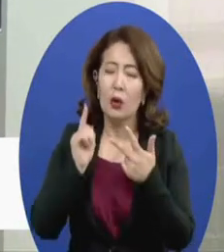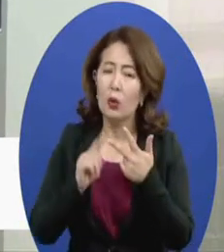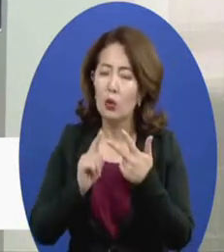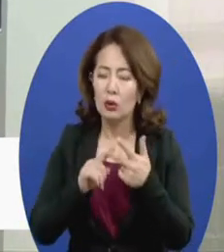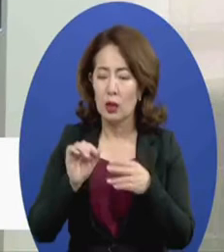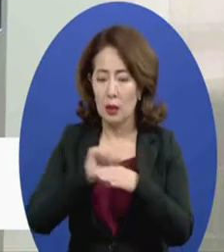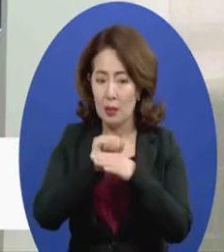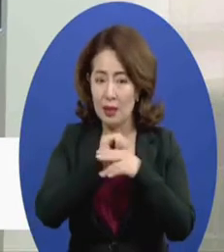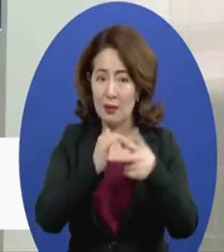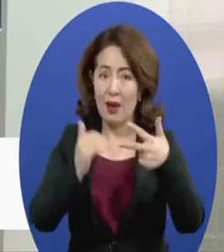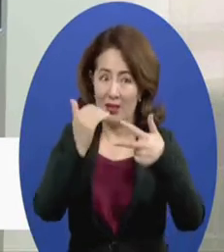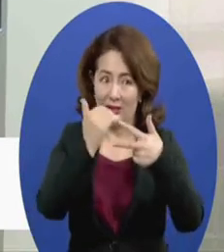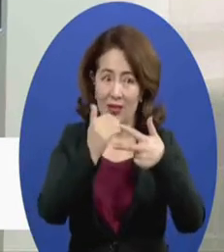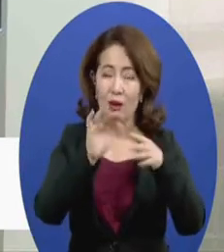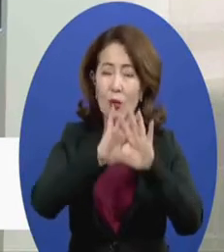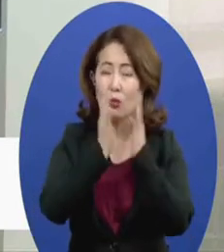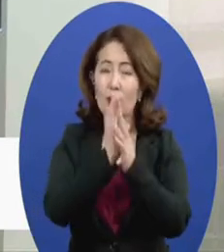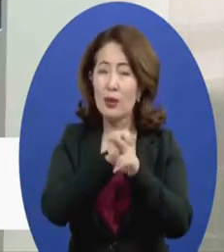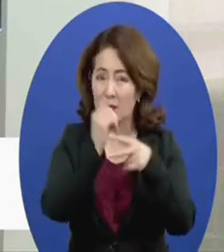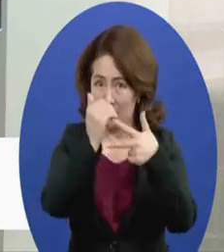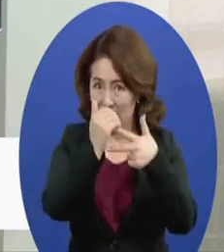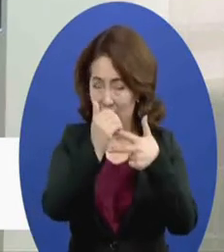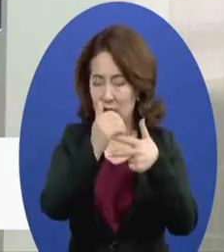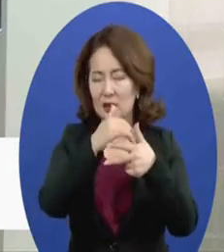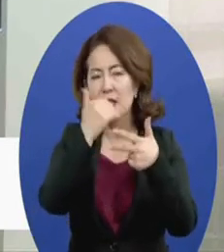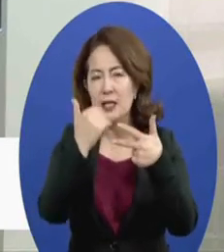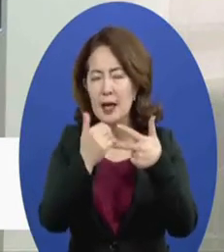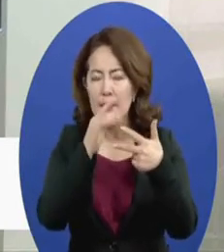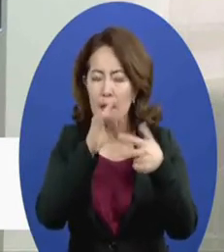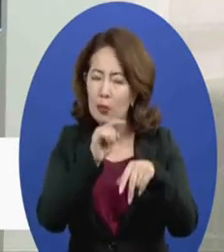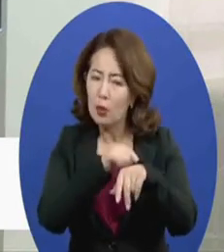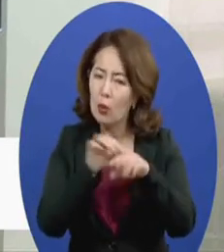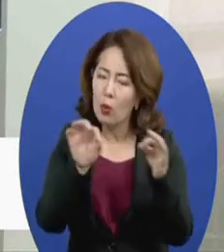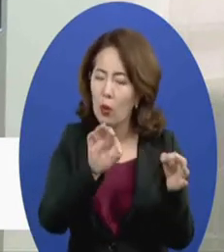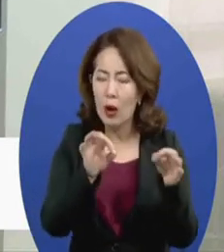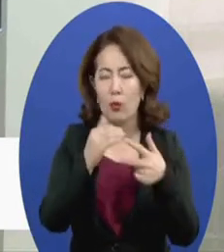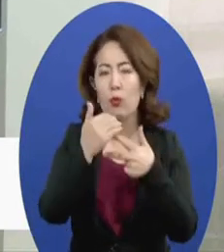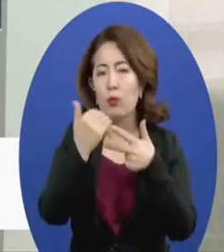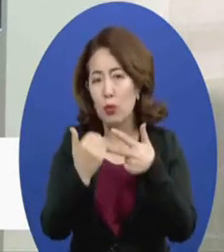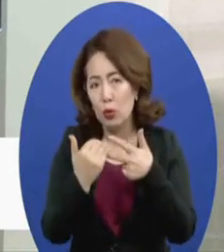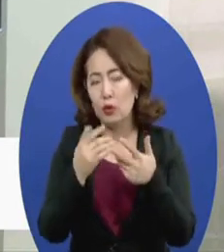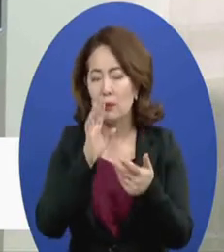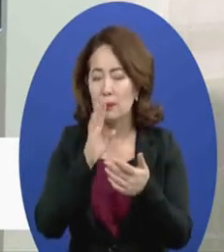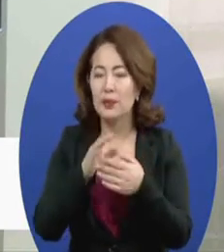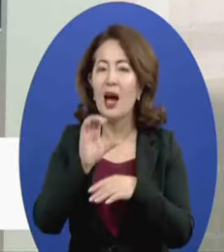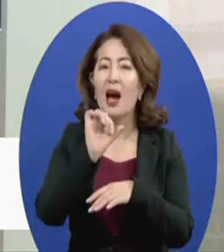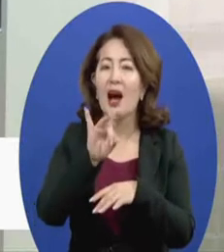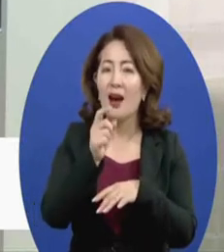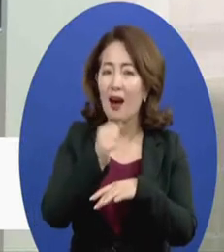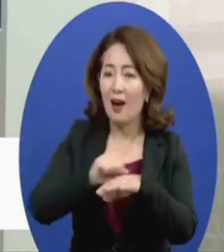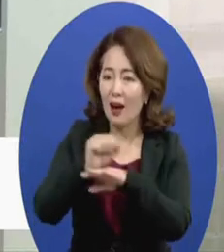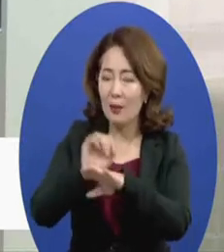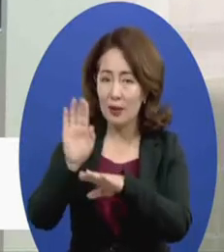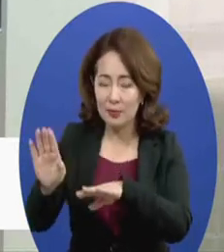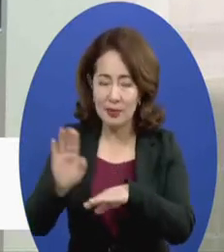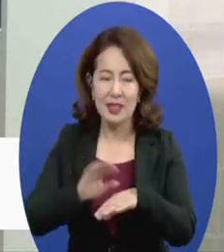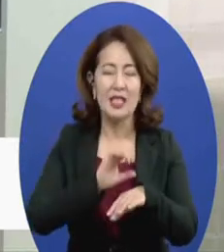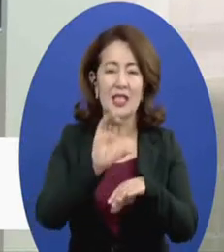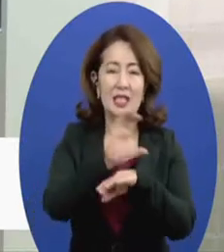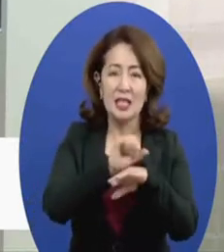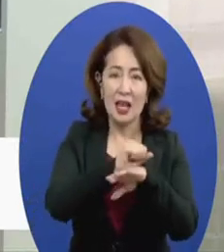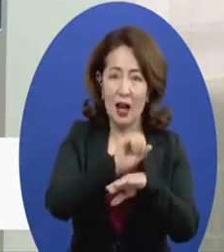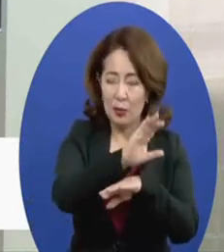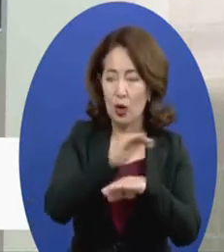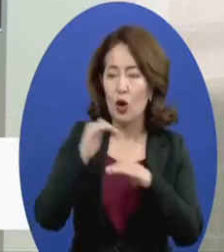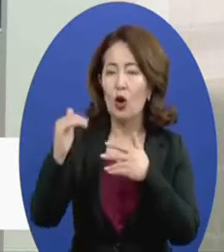хугацаа дуусгуур болмогц хөл хорио хязгаарлалтын дэгдмэг үе шаттай бууруулан нийслэл Аранга Сэлэнгэ аймгийн хэмжээнд өндөржүүлсэн бэлэн байдлын